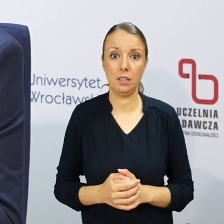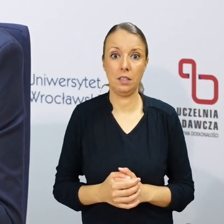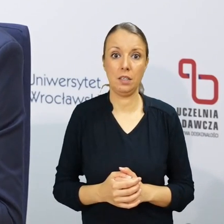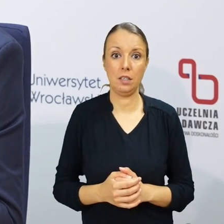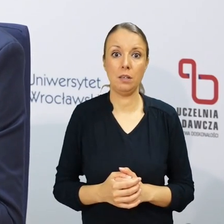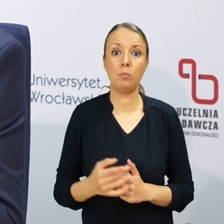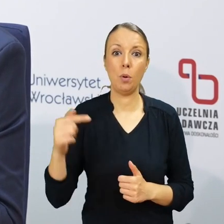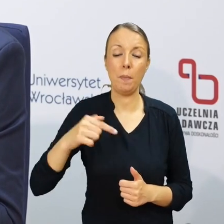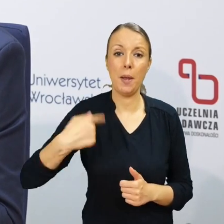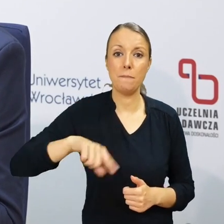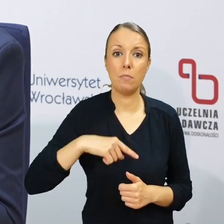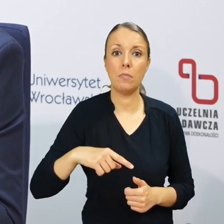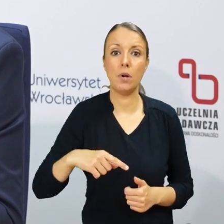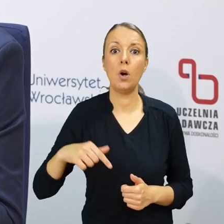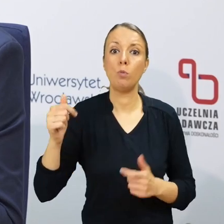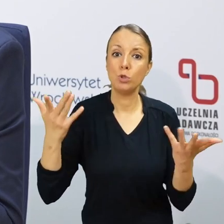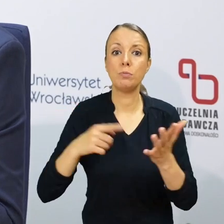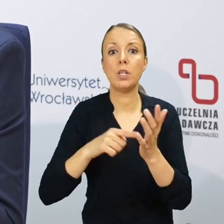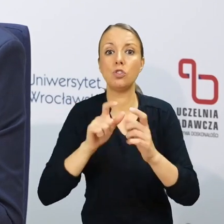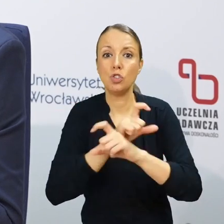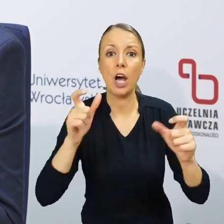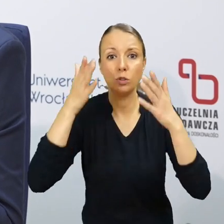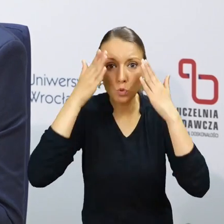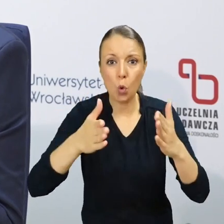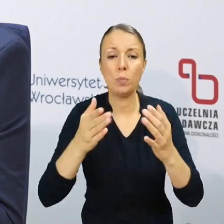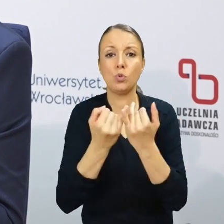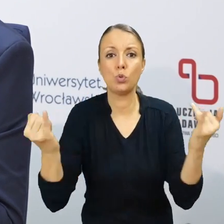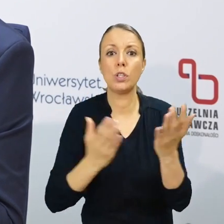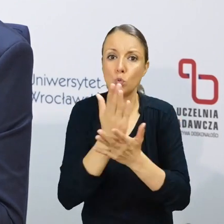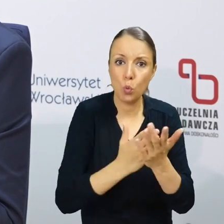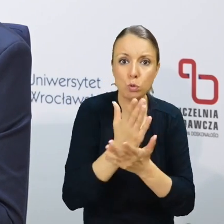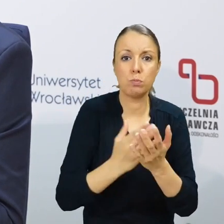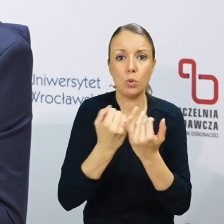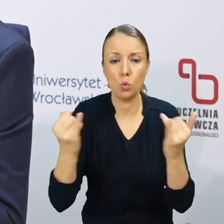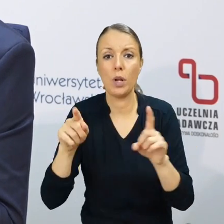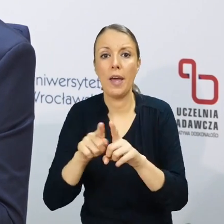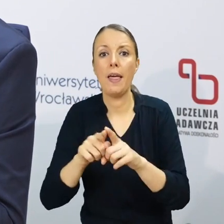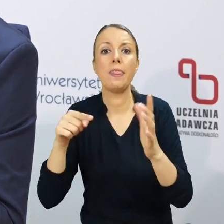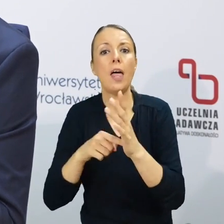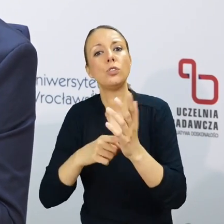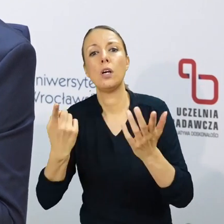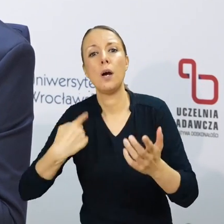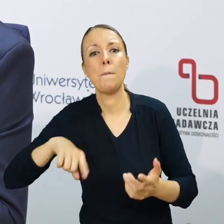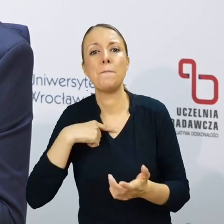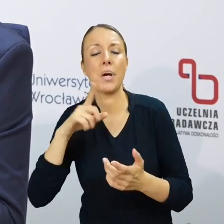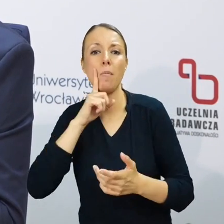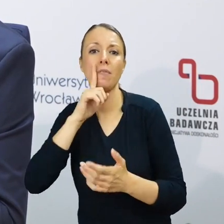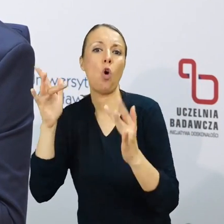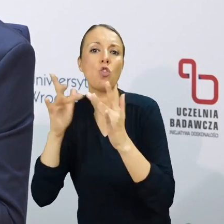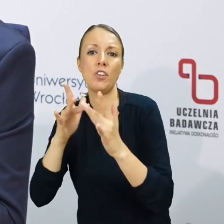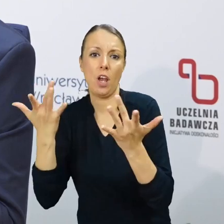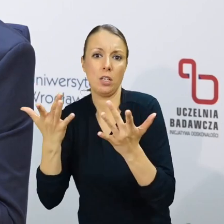innego typu na przykład litygacje związane ze służbami, a z klucza jawności tylko utrwalamy złe orzecznictwo, które opiera się na takiej